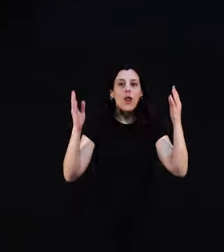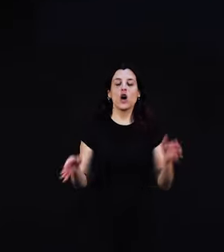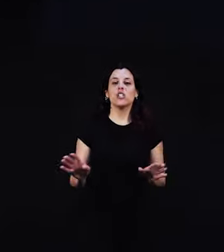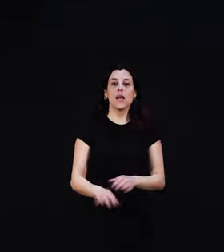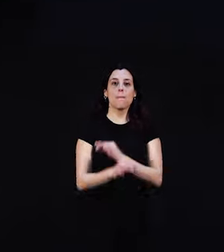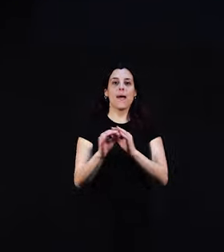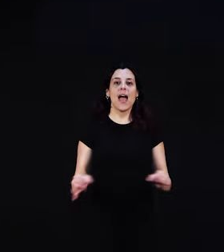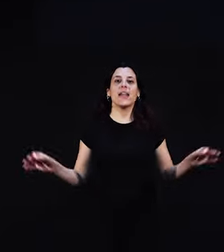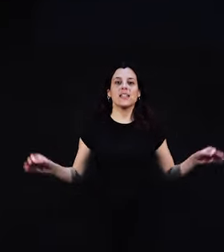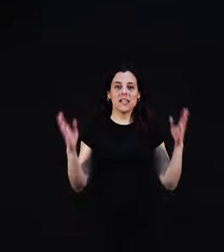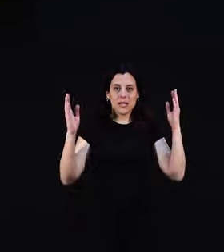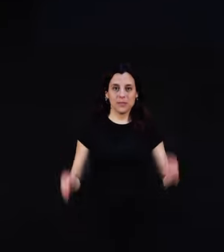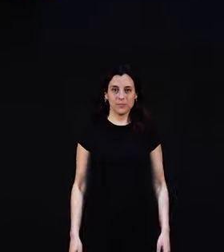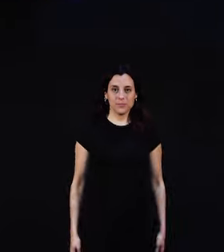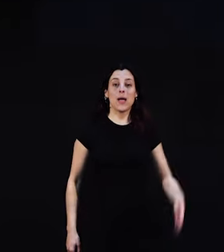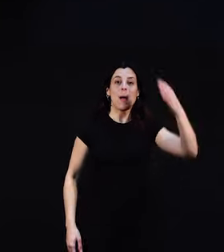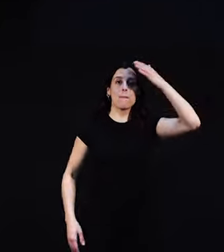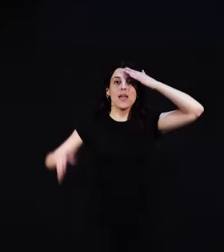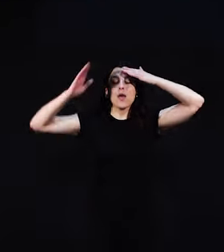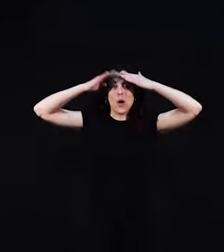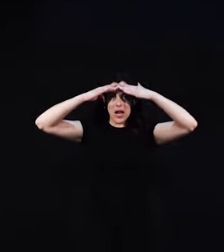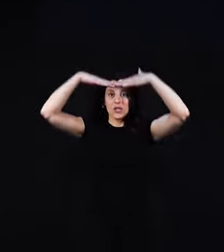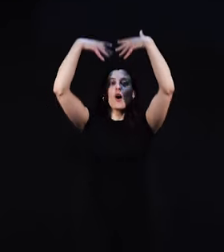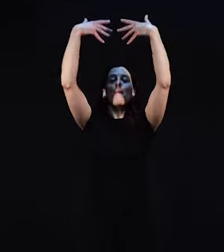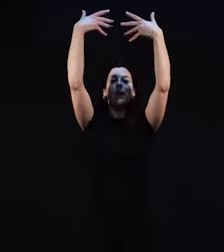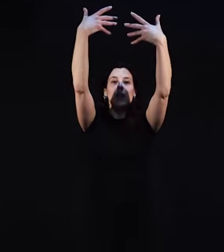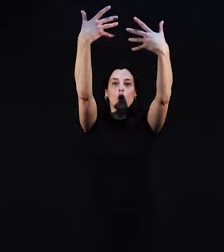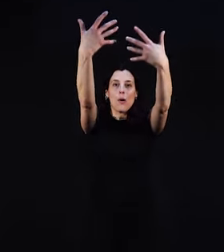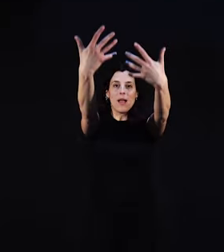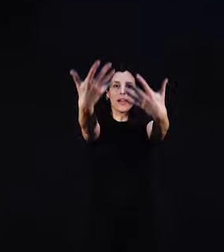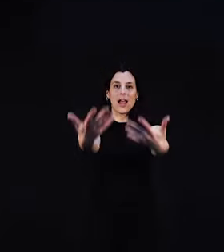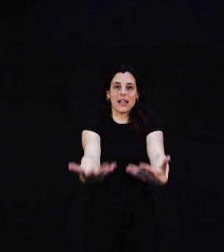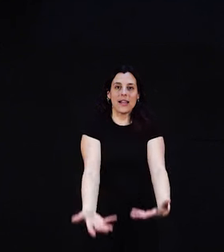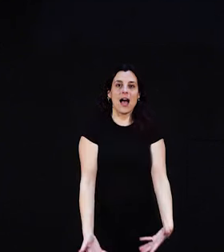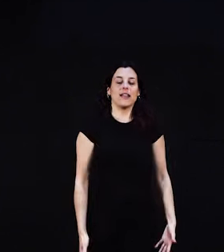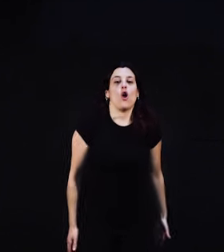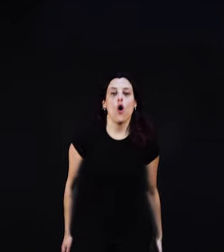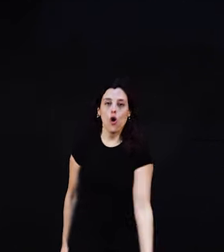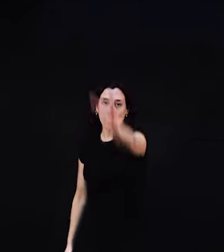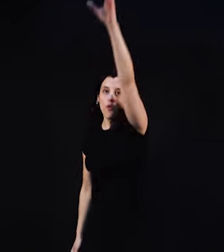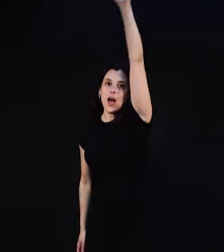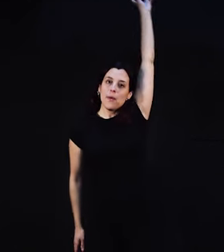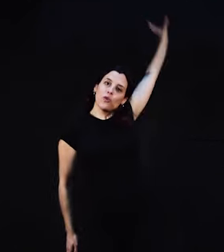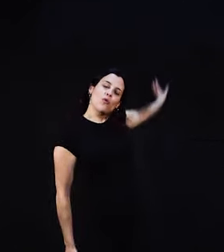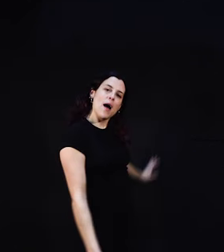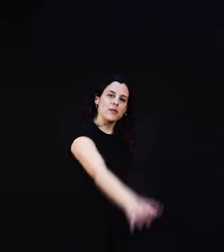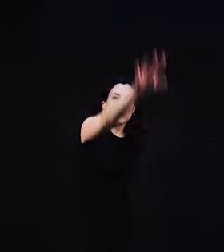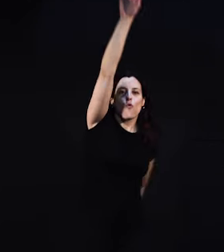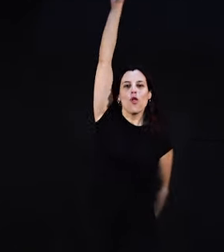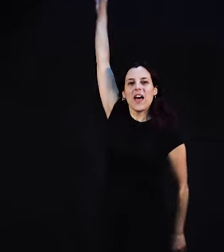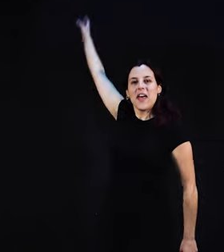hi ha plors ni penes. Sí, viu el somni com a realitat, com una